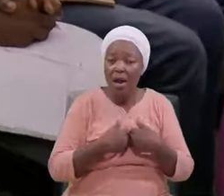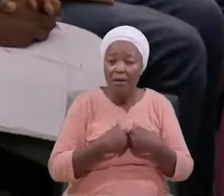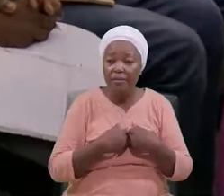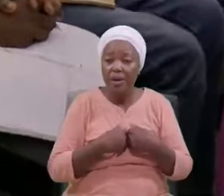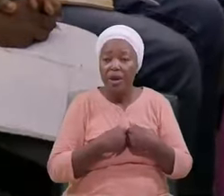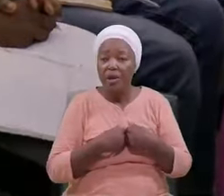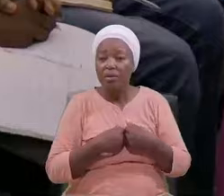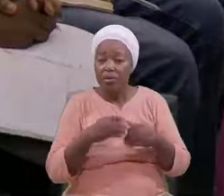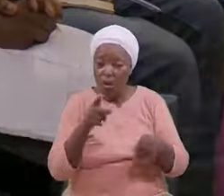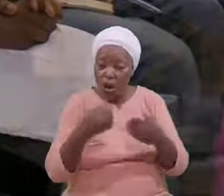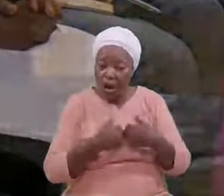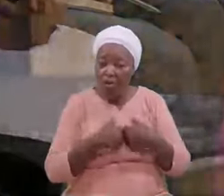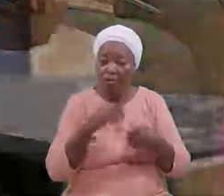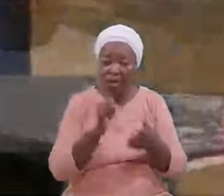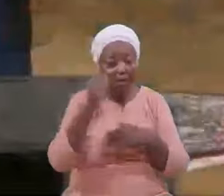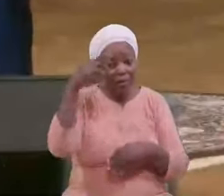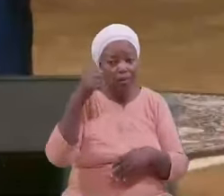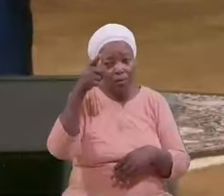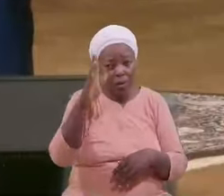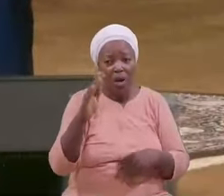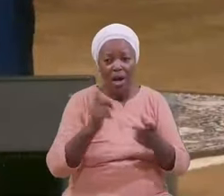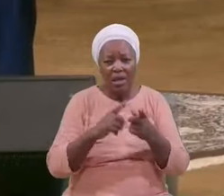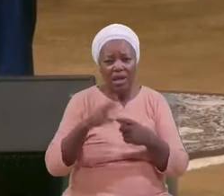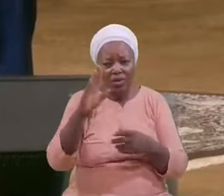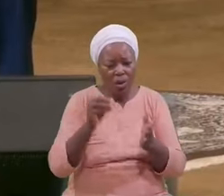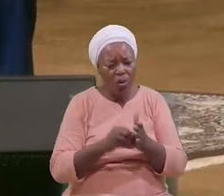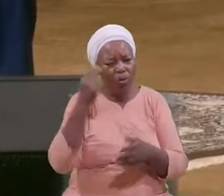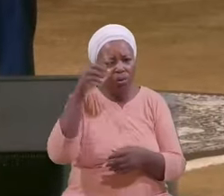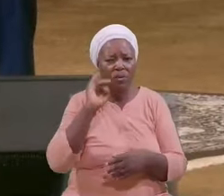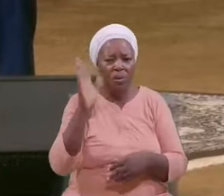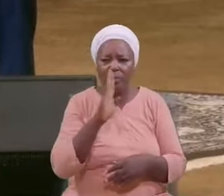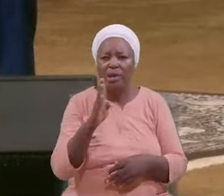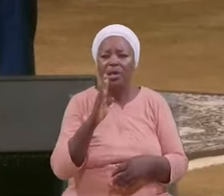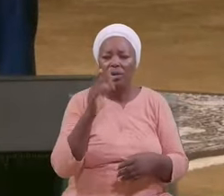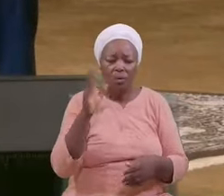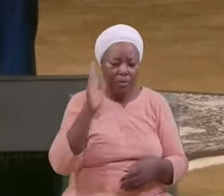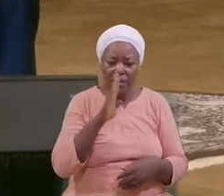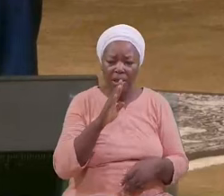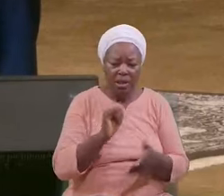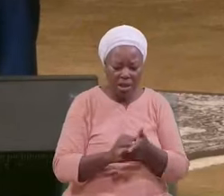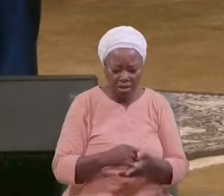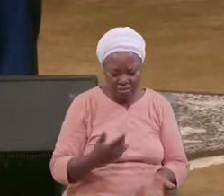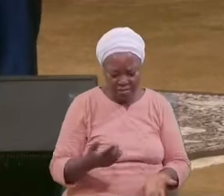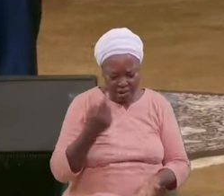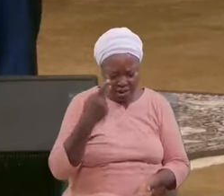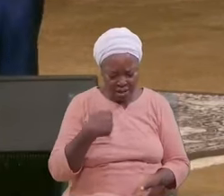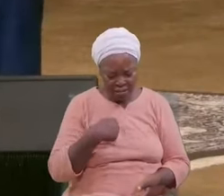de Dieu, votre pensée peut être, je suis dans le fauteuil roulant, je suis ici maintenant,